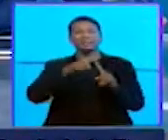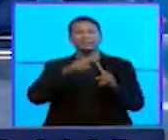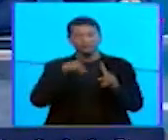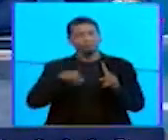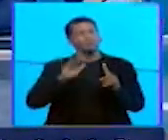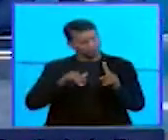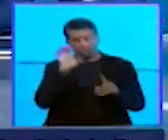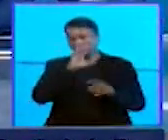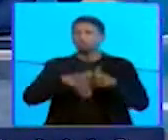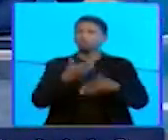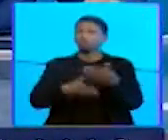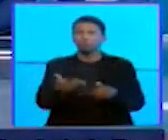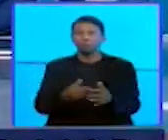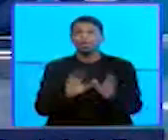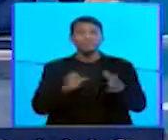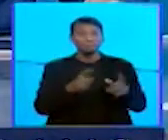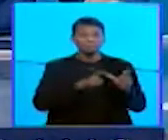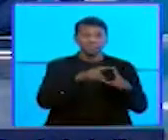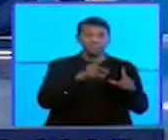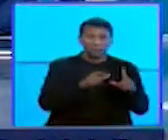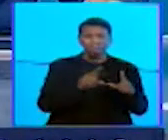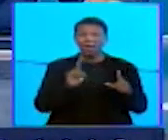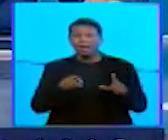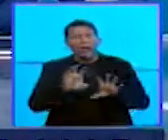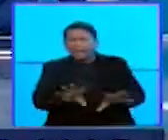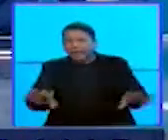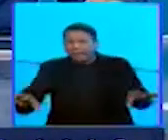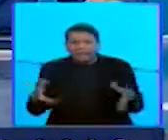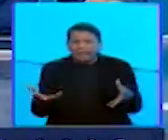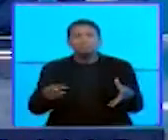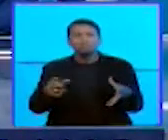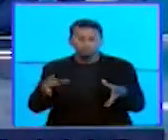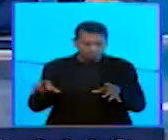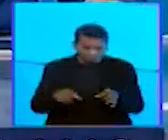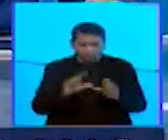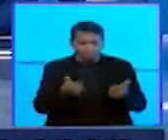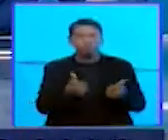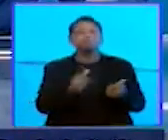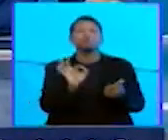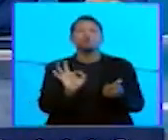relawan terpaksa menggunakan alat seadanya untuk mencari puluhan korban banjir yang belum ditemukan.